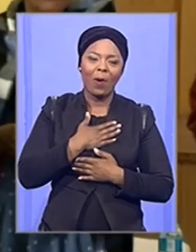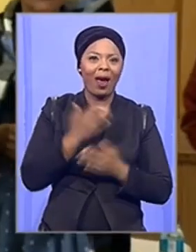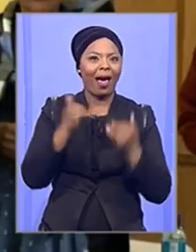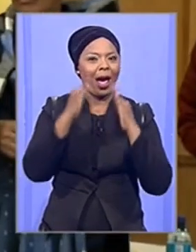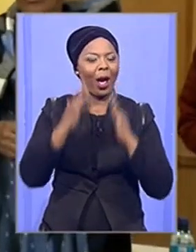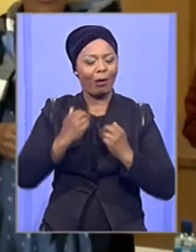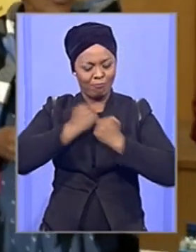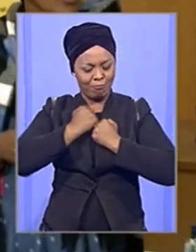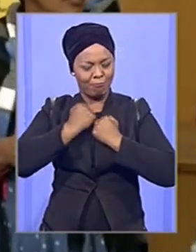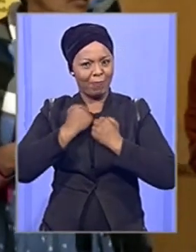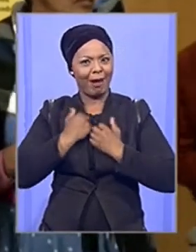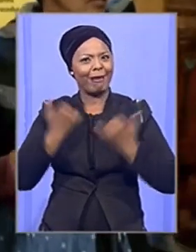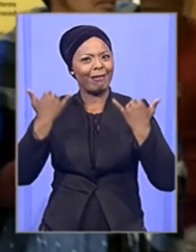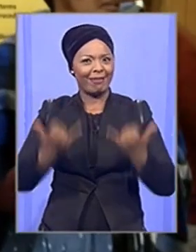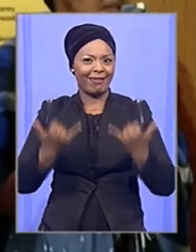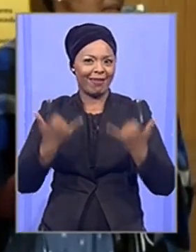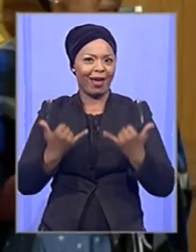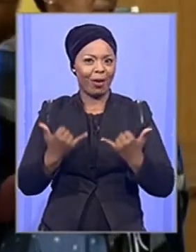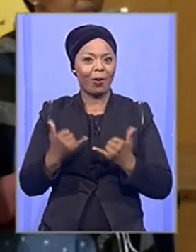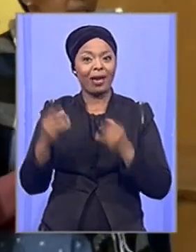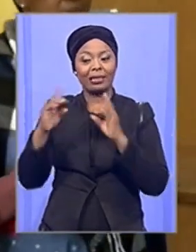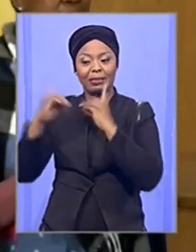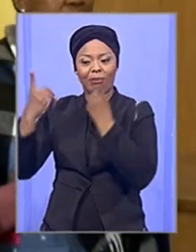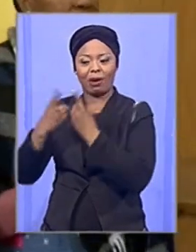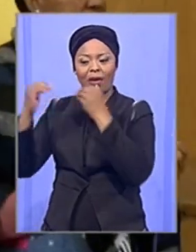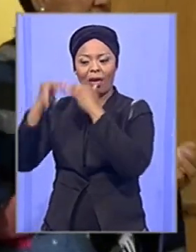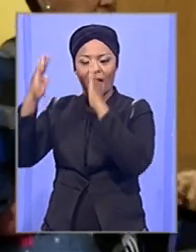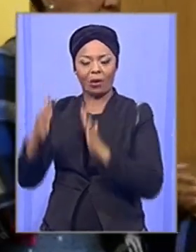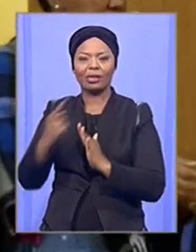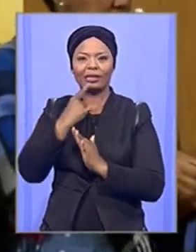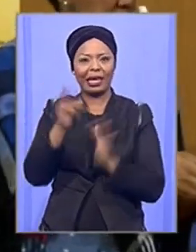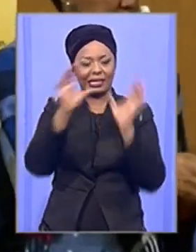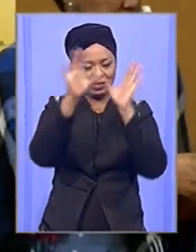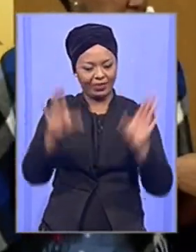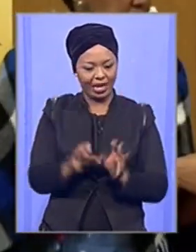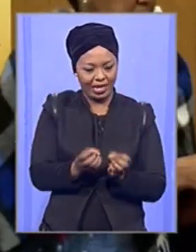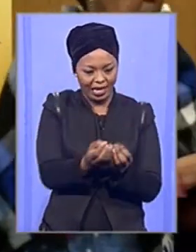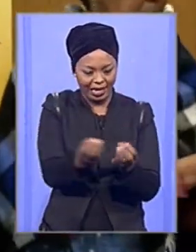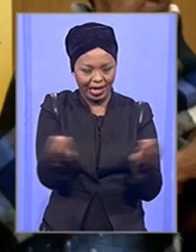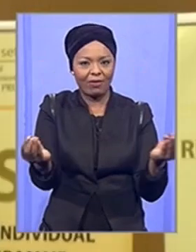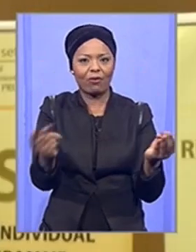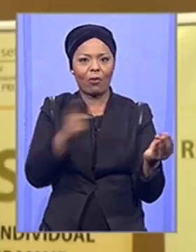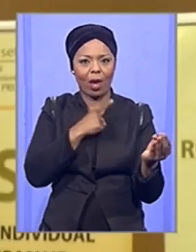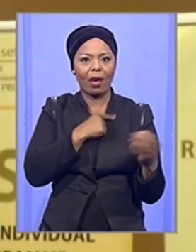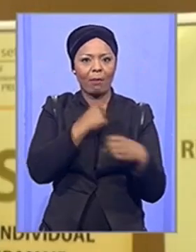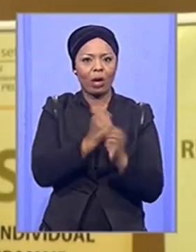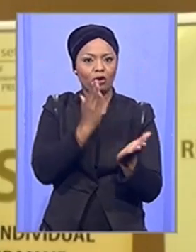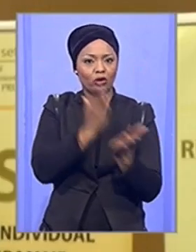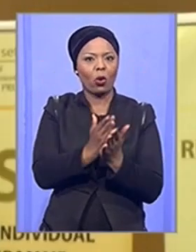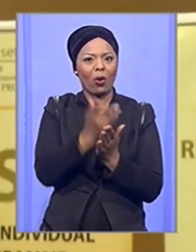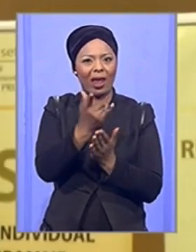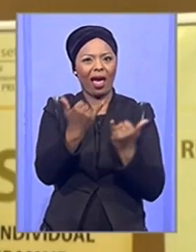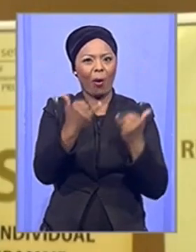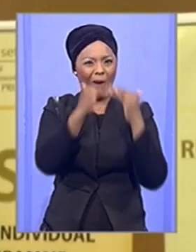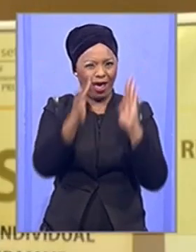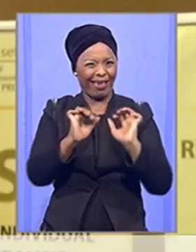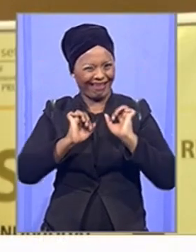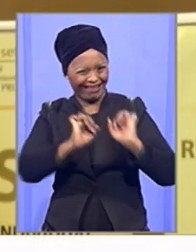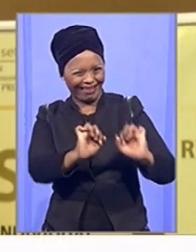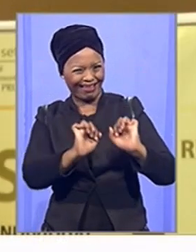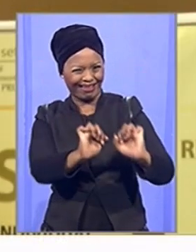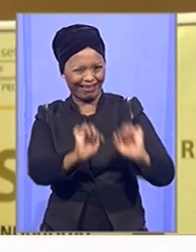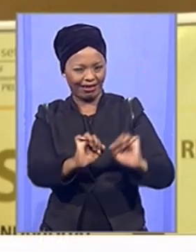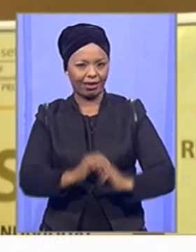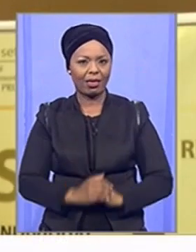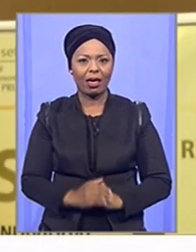Lefapha la mengwako la hlalošege go neelana ka mangwalo a e le tsela ya go matlafatša badudi. A yona property ya hao o kgona